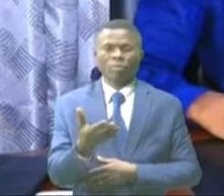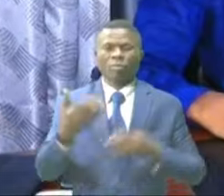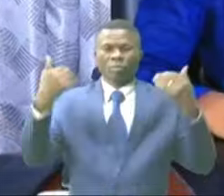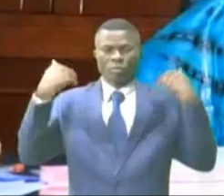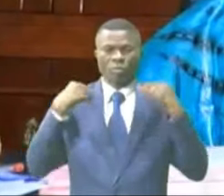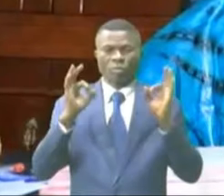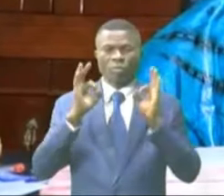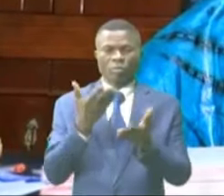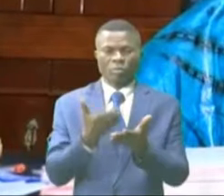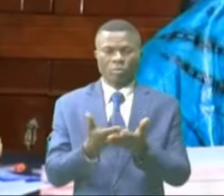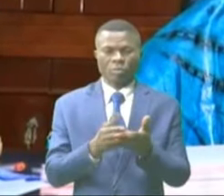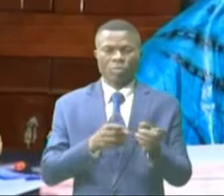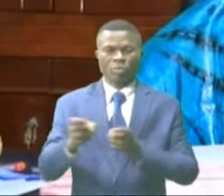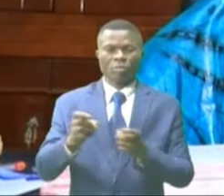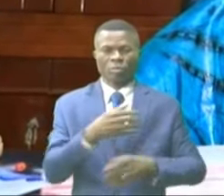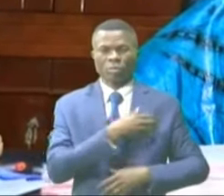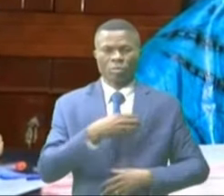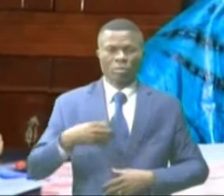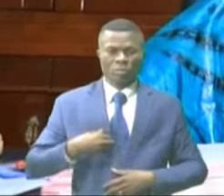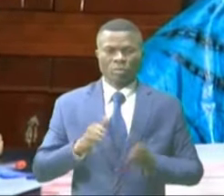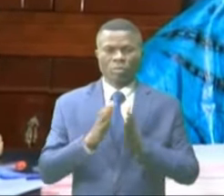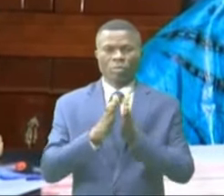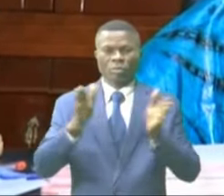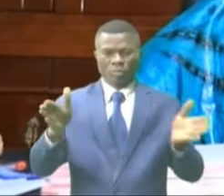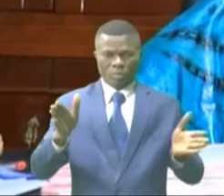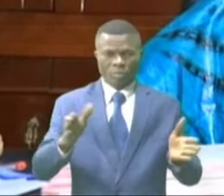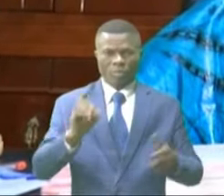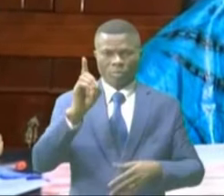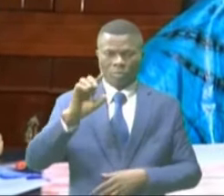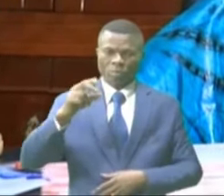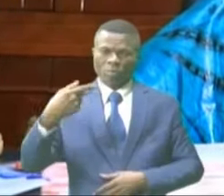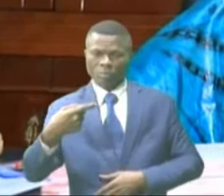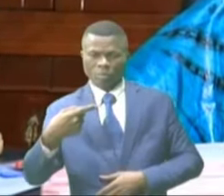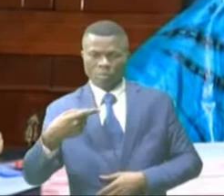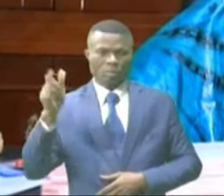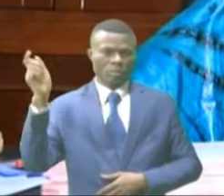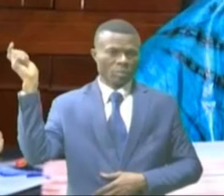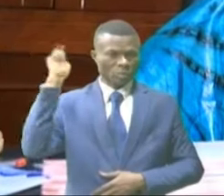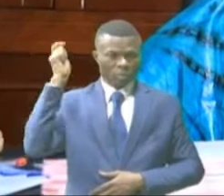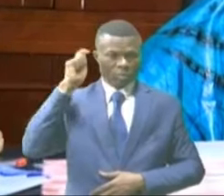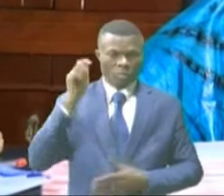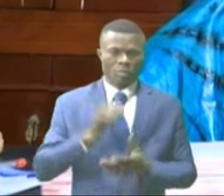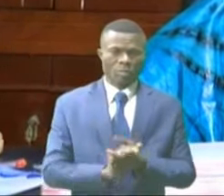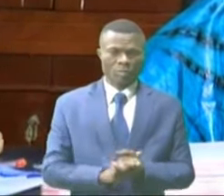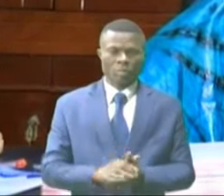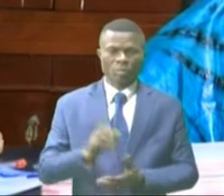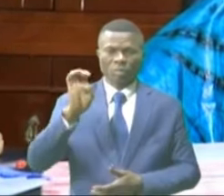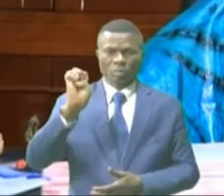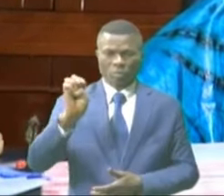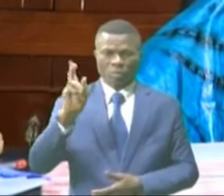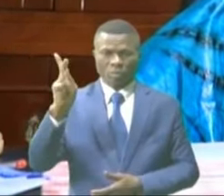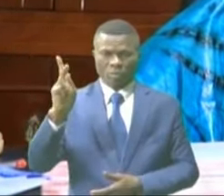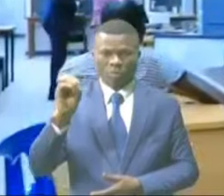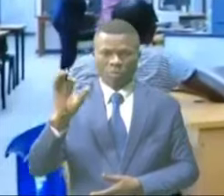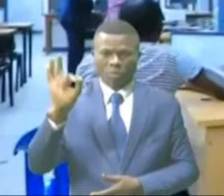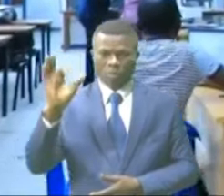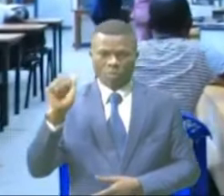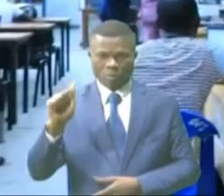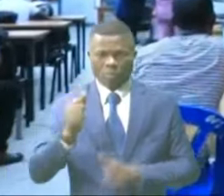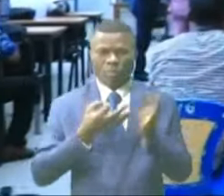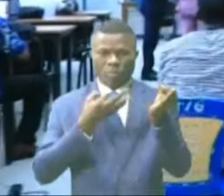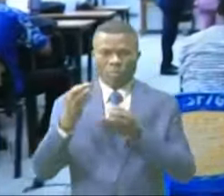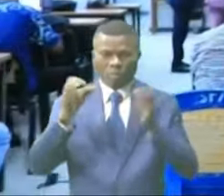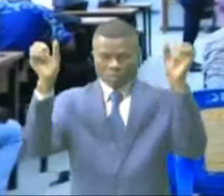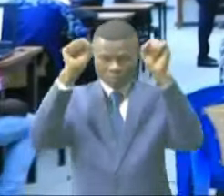de gestion dirigé par la directrice générale, professeure Gertrude Ekombe Ekofo, fait de l'arrimage au